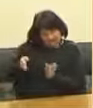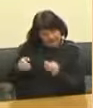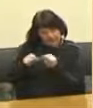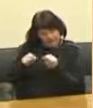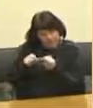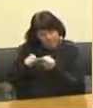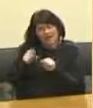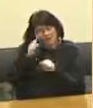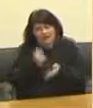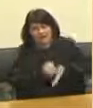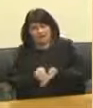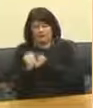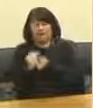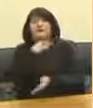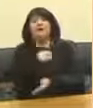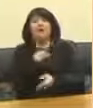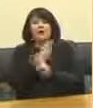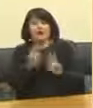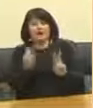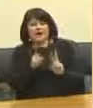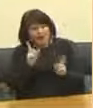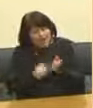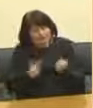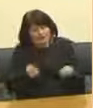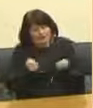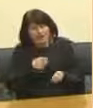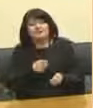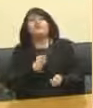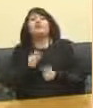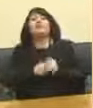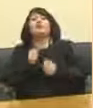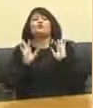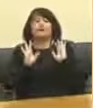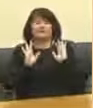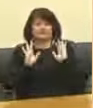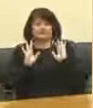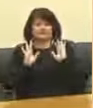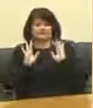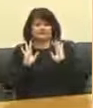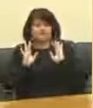Είναι ξεκάθαρο, δεν το προσπαθήσατε. Παραπέρνετε μποναμάδες,